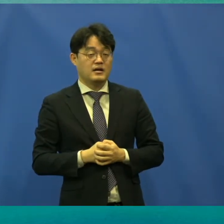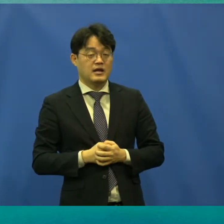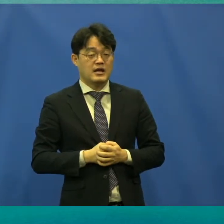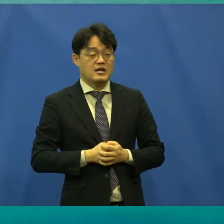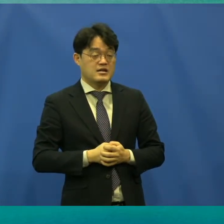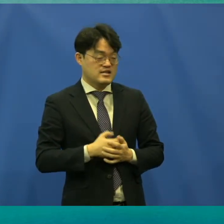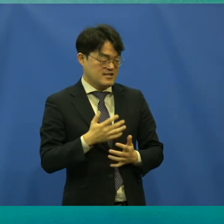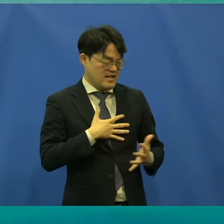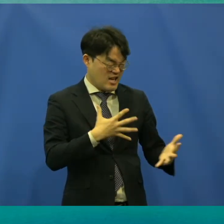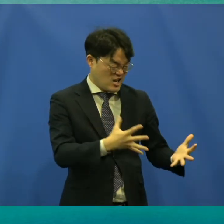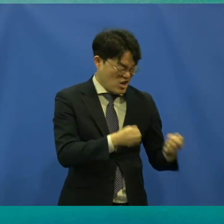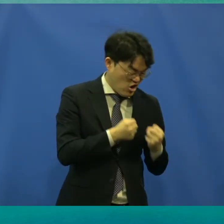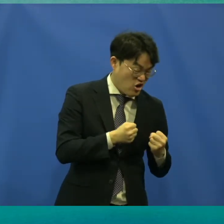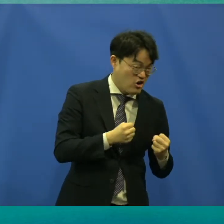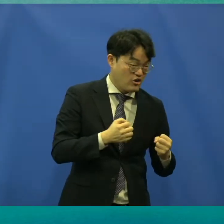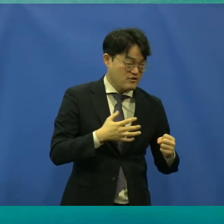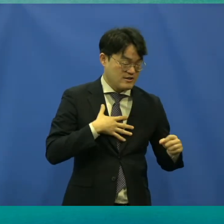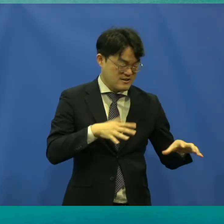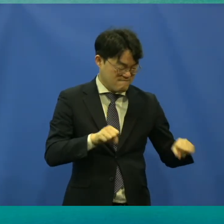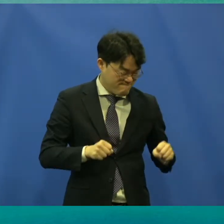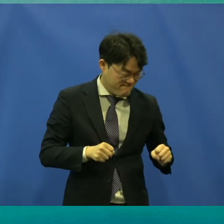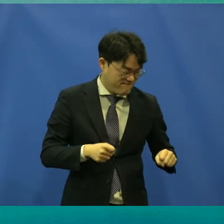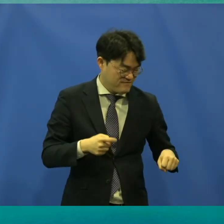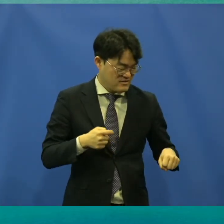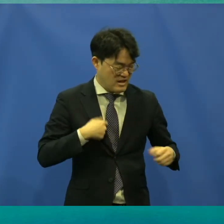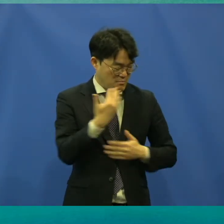합니다. 내 몸도 내 게